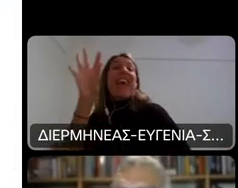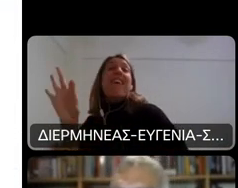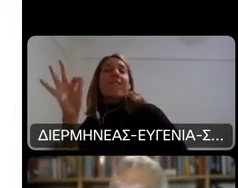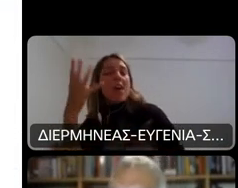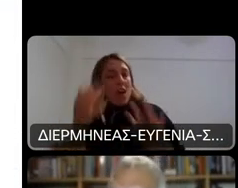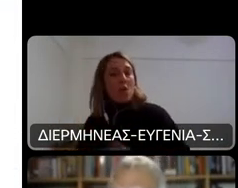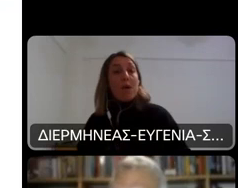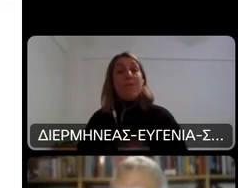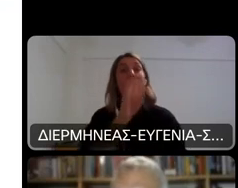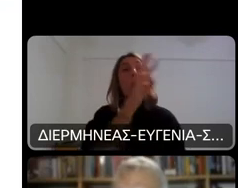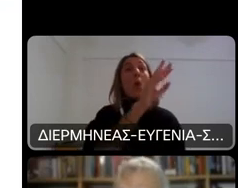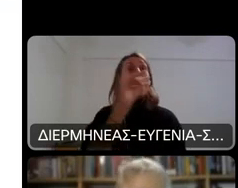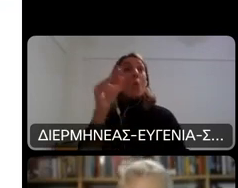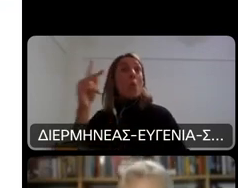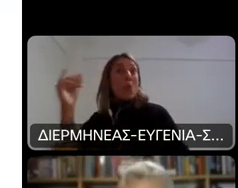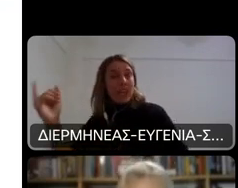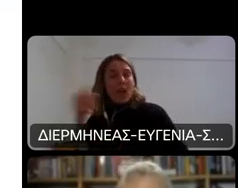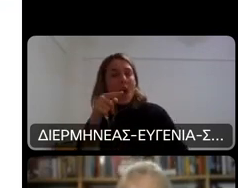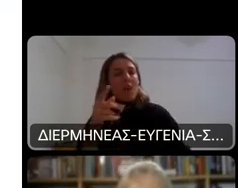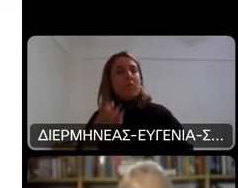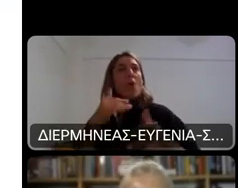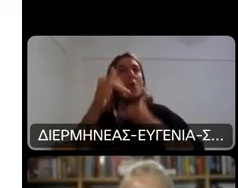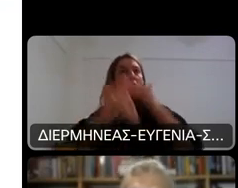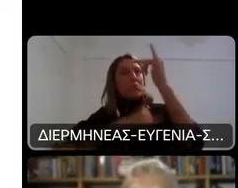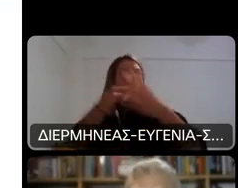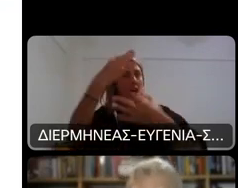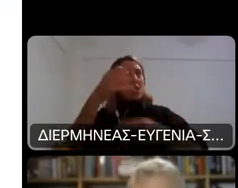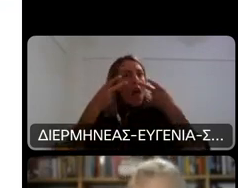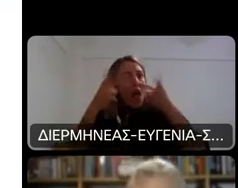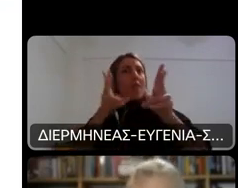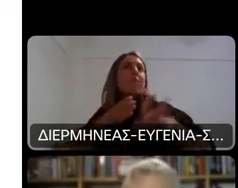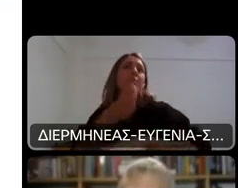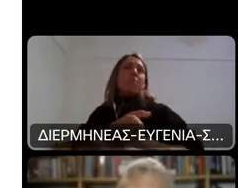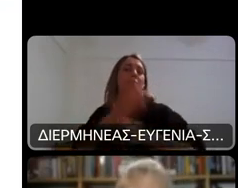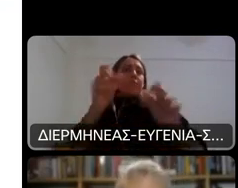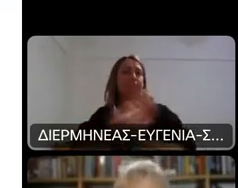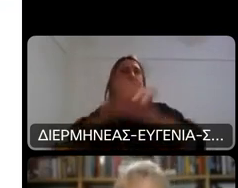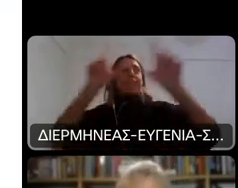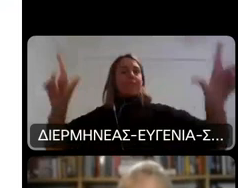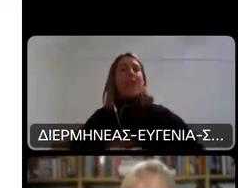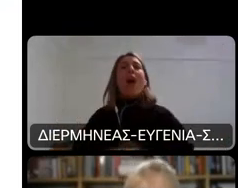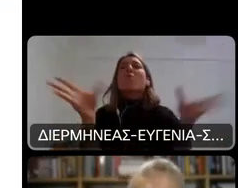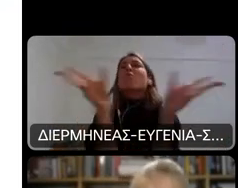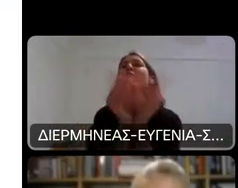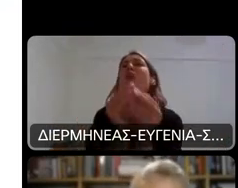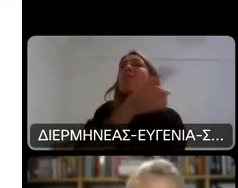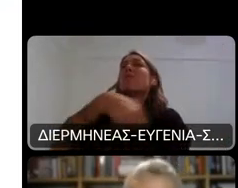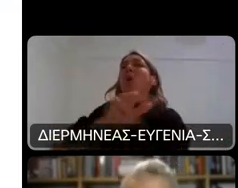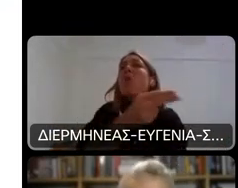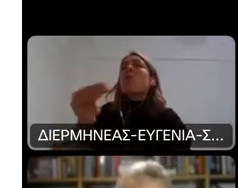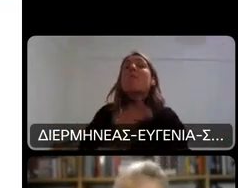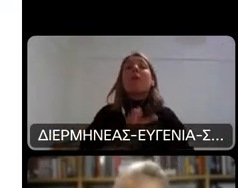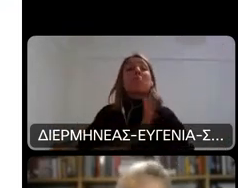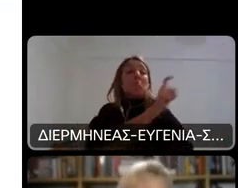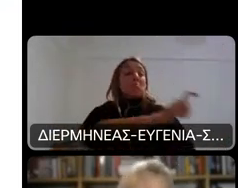δεδομένων Wiki είναι ελεύθερα προσβάσιμη μέσω του διαδικτύου, απευθύνεται σε ερευνητές από ποικίλους κλάδους